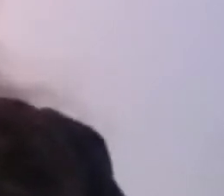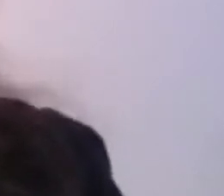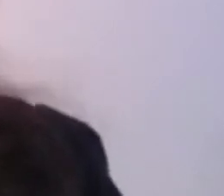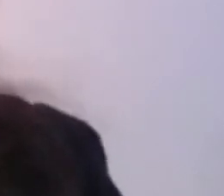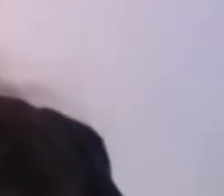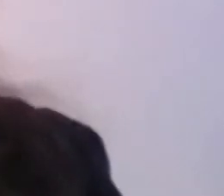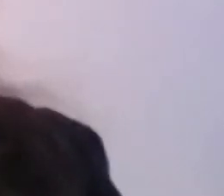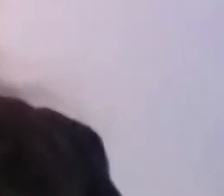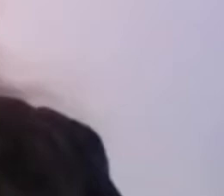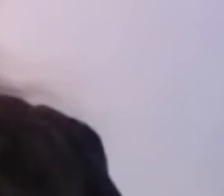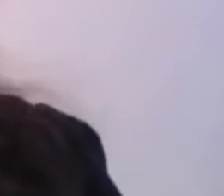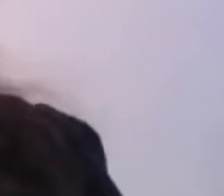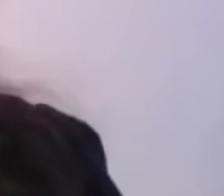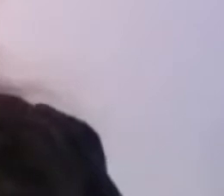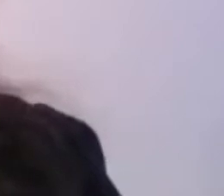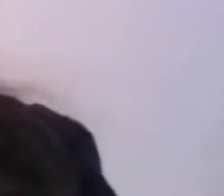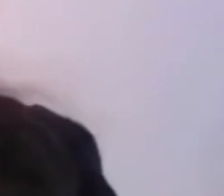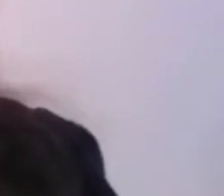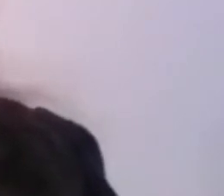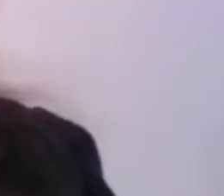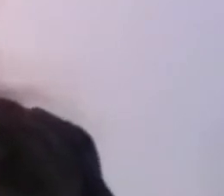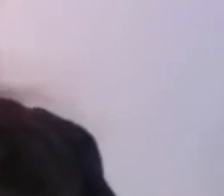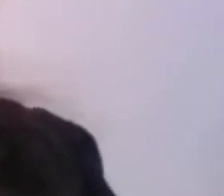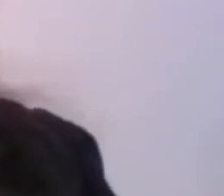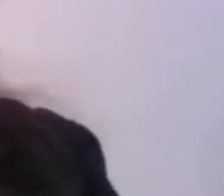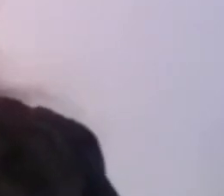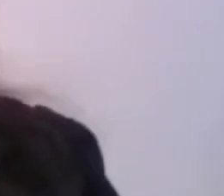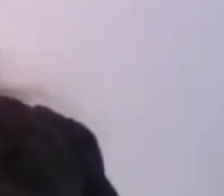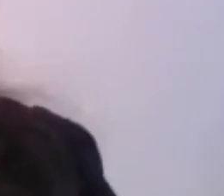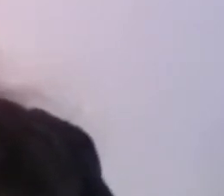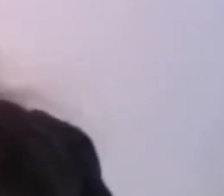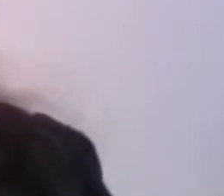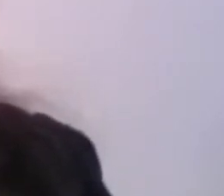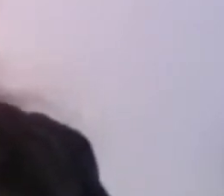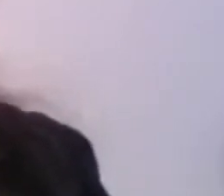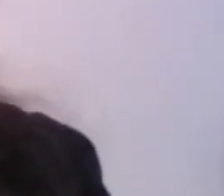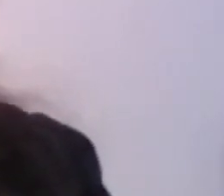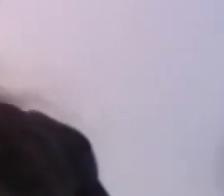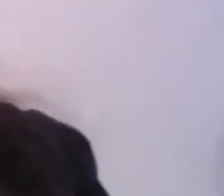arriéré, demeuré. Je les entends, ces mots. Je les entends.